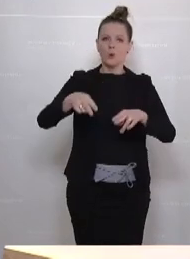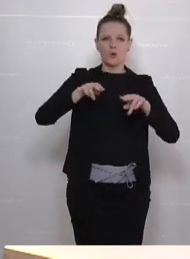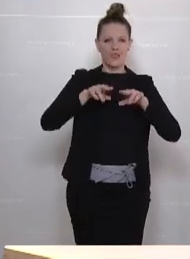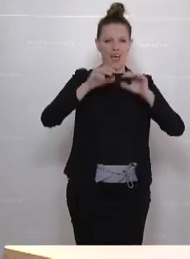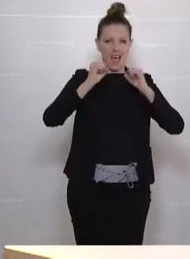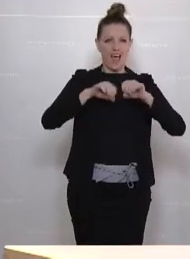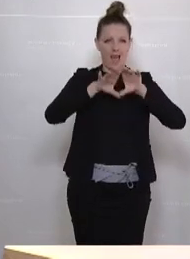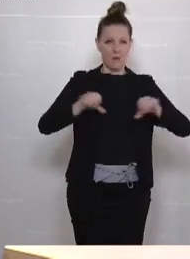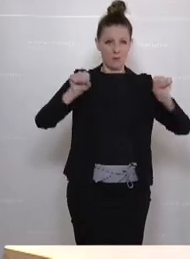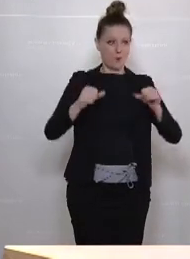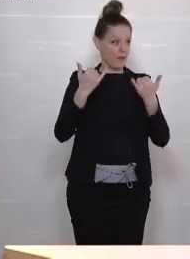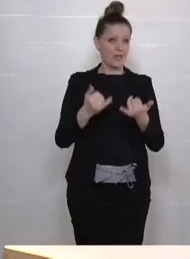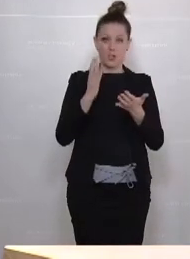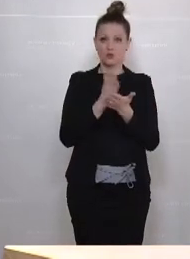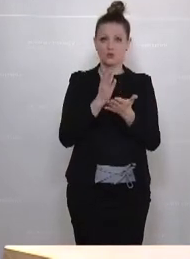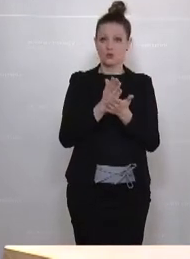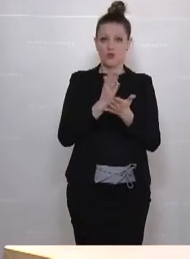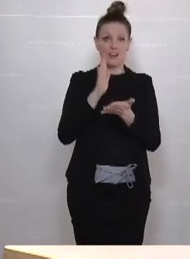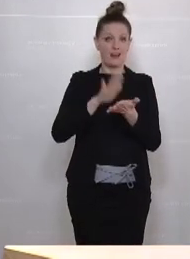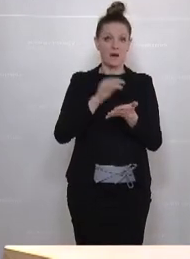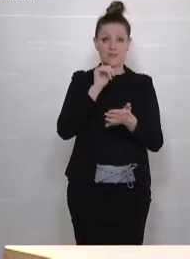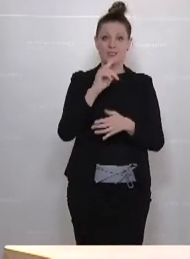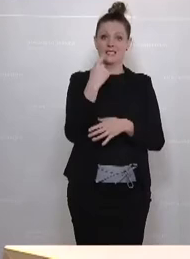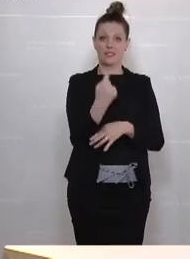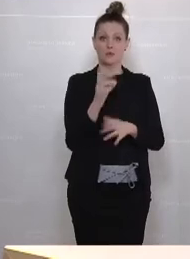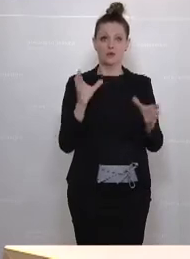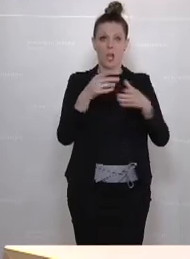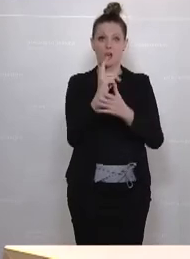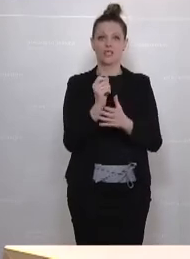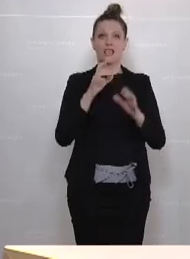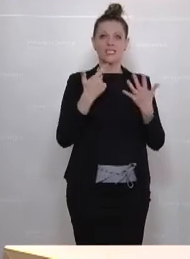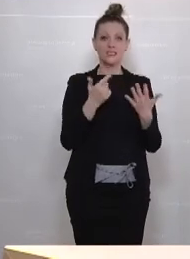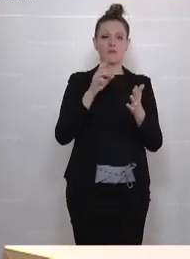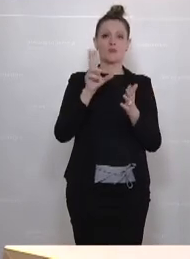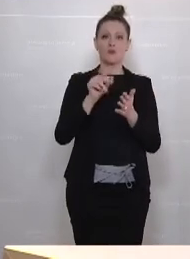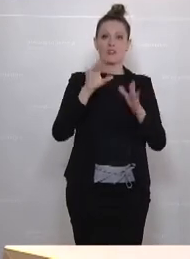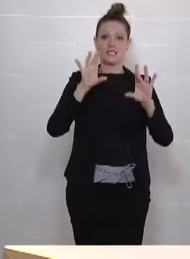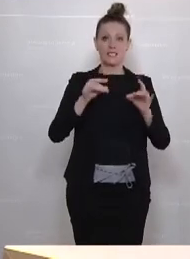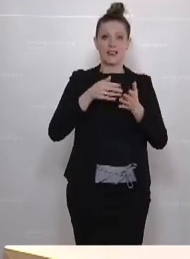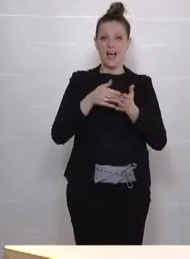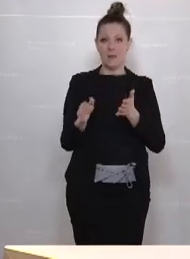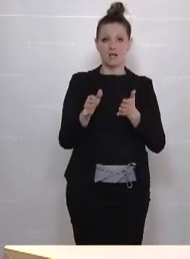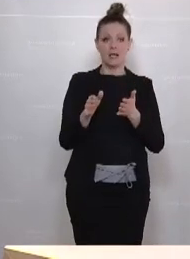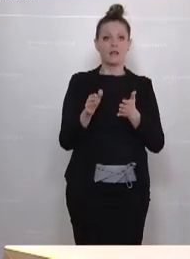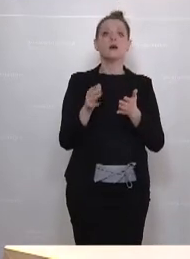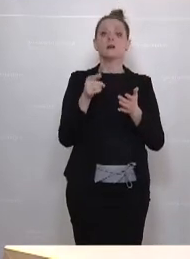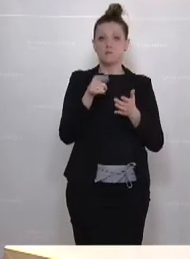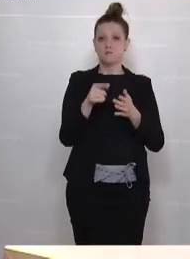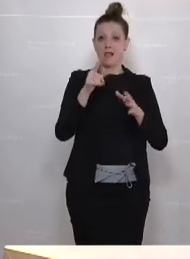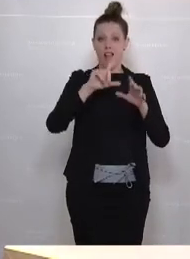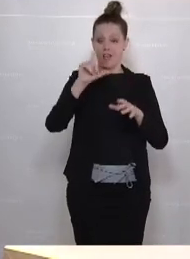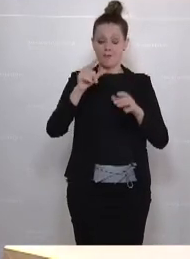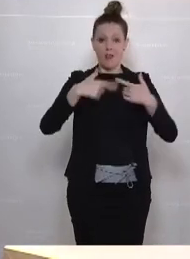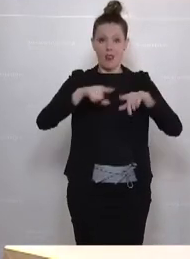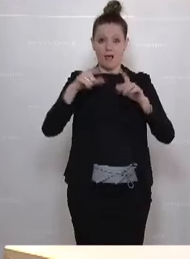jetzt schon nicht funktionieren, Sie selbst haben im Ausschuss gesagt, 7 von 10 Abgelehnten verlassen nicht das Land. Also das ist ein Thema, das überhaupt